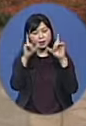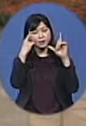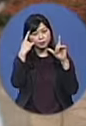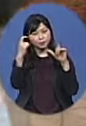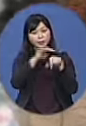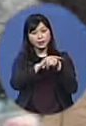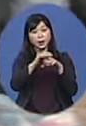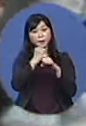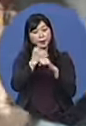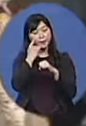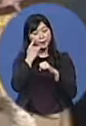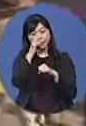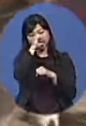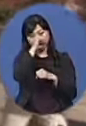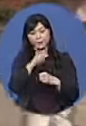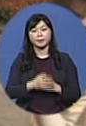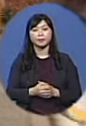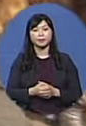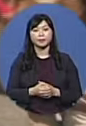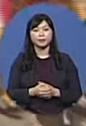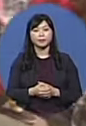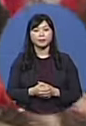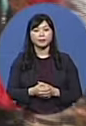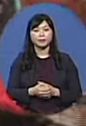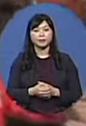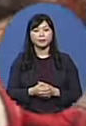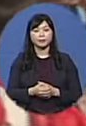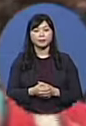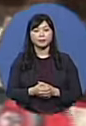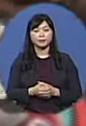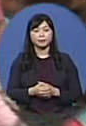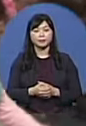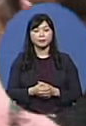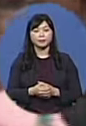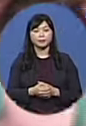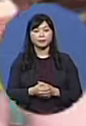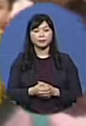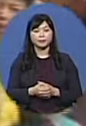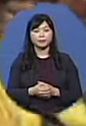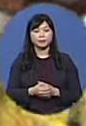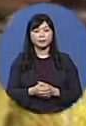만들어 보는 건 어떨까요? 국제TV 뉴스 김소연입니다.